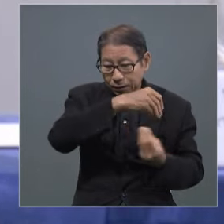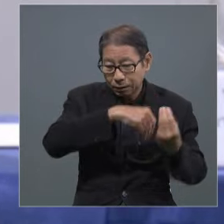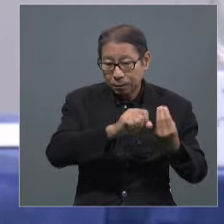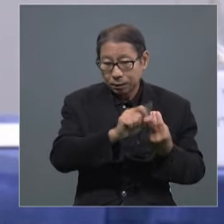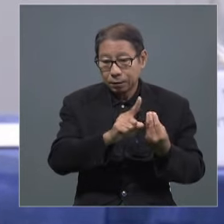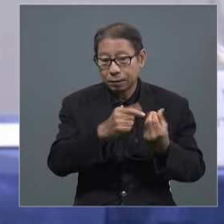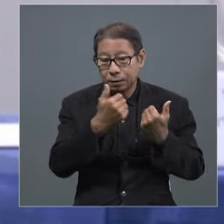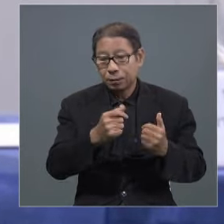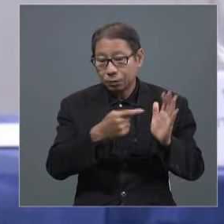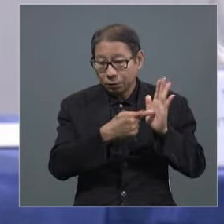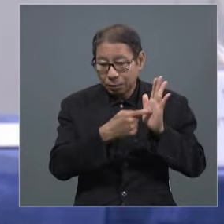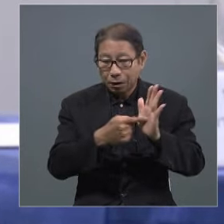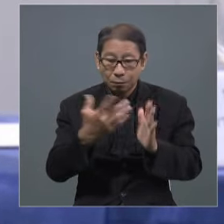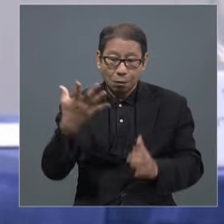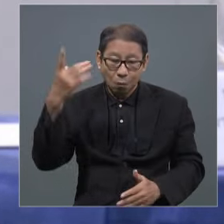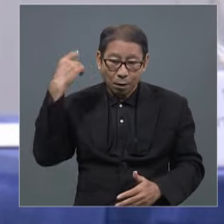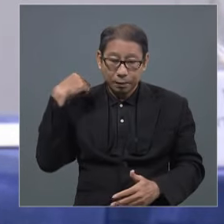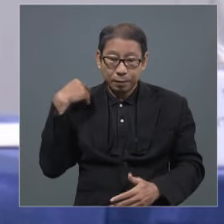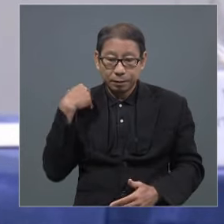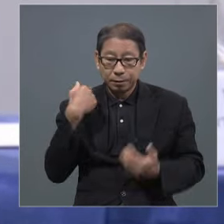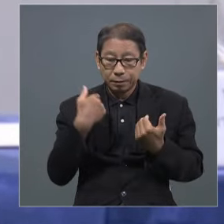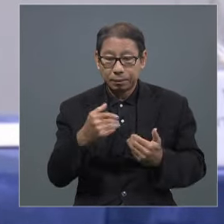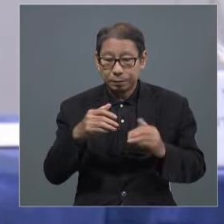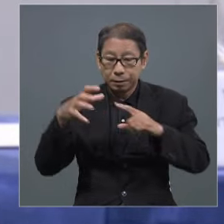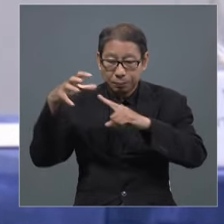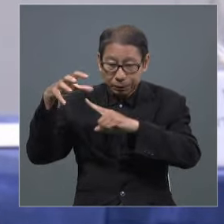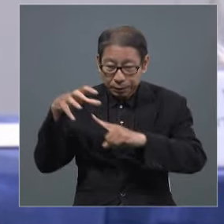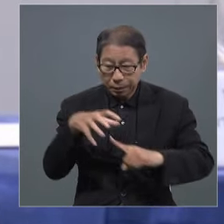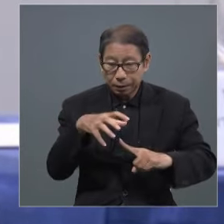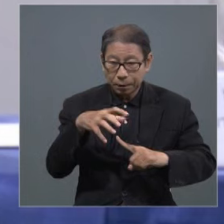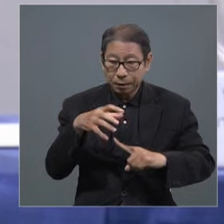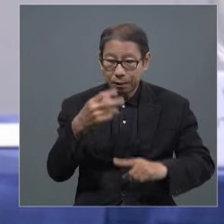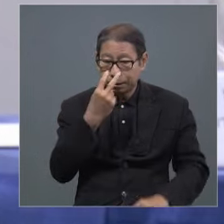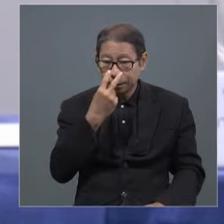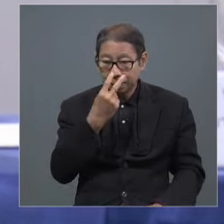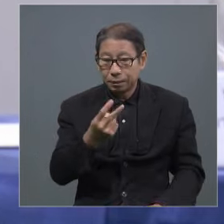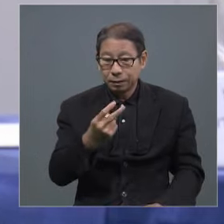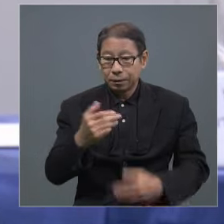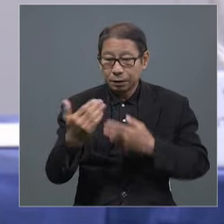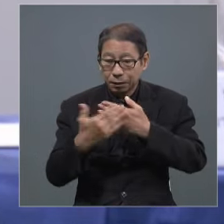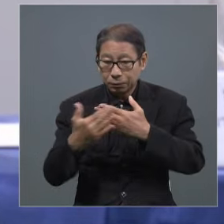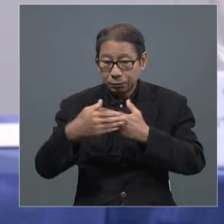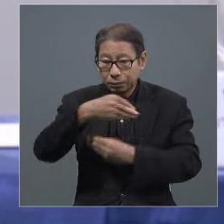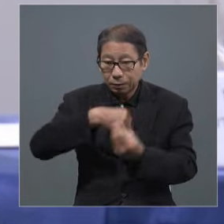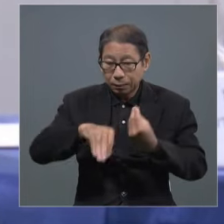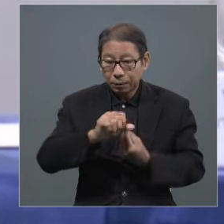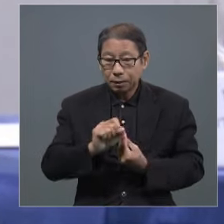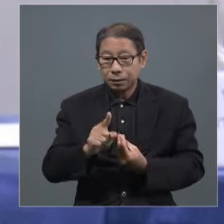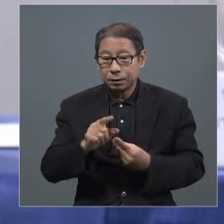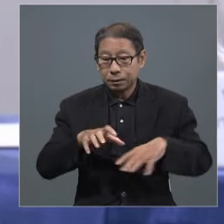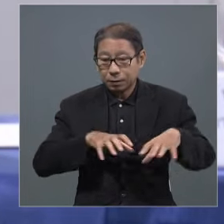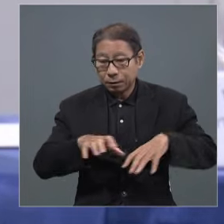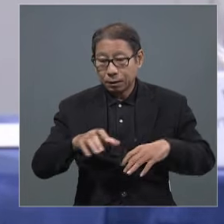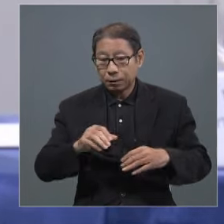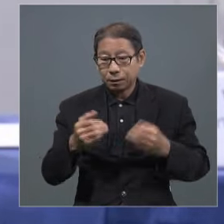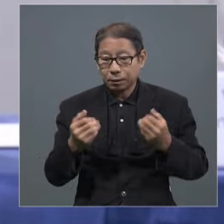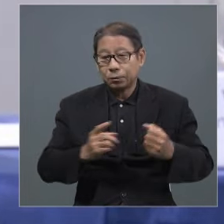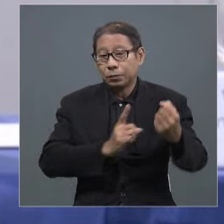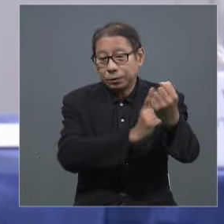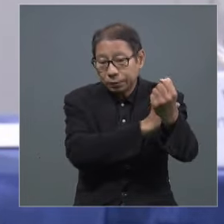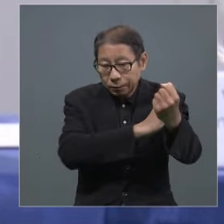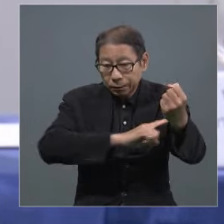อย่างตัวอย่างเช่นเมื่อวานนี้ผมก็ไปที่พัทยามาก็ดูเกี่ยวกับเรื่องของการกระตุ้นเศรษฐกิจโดยการจัดมหกรรมคอนเสิร์ตต่างๆน